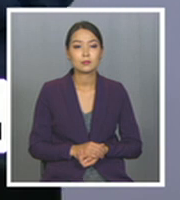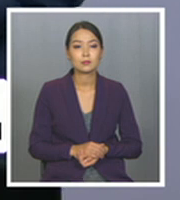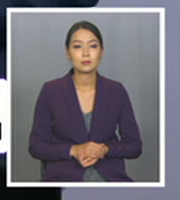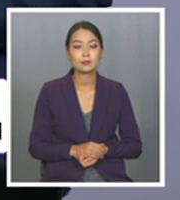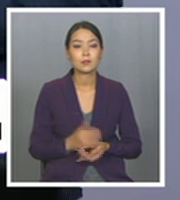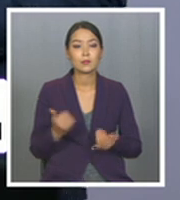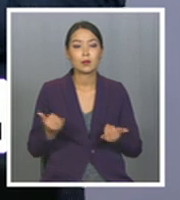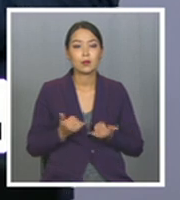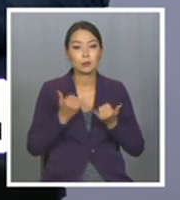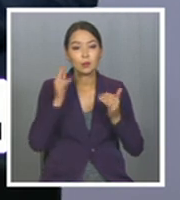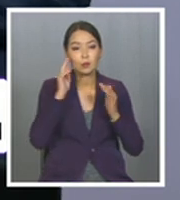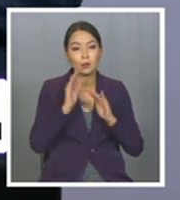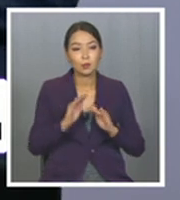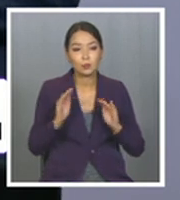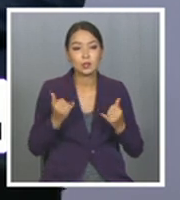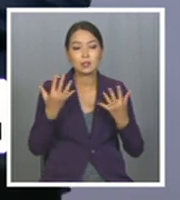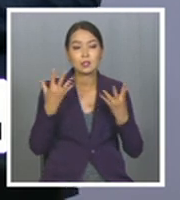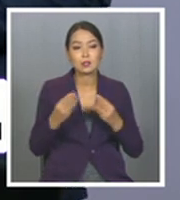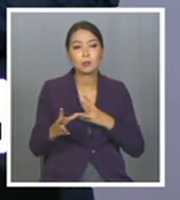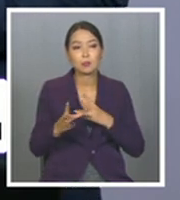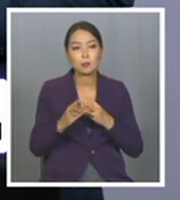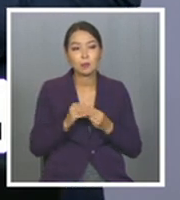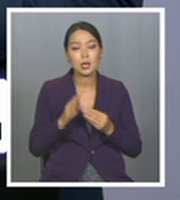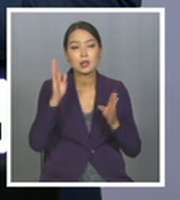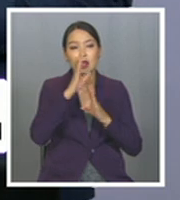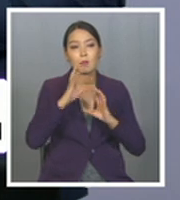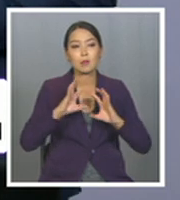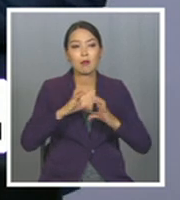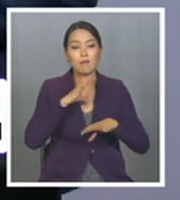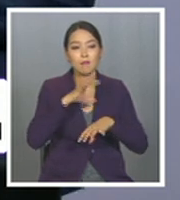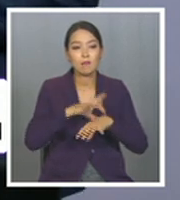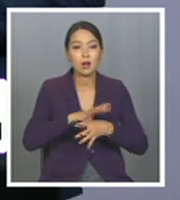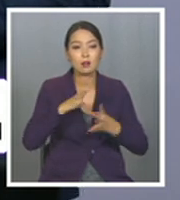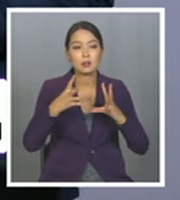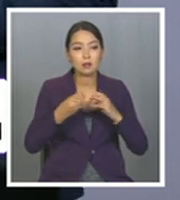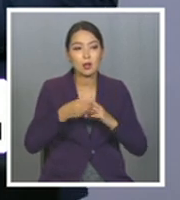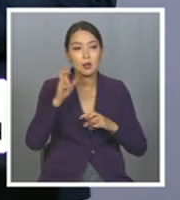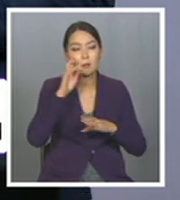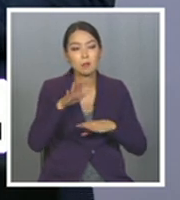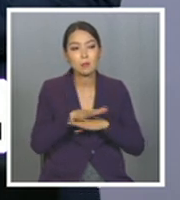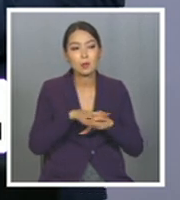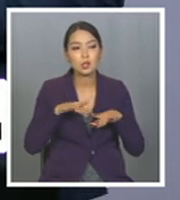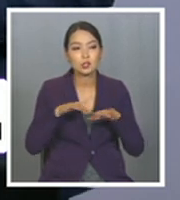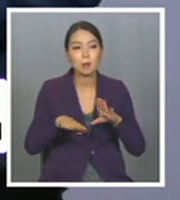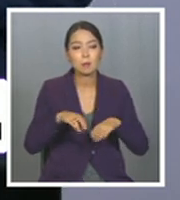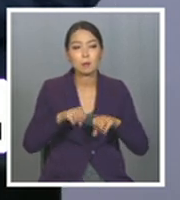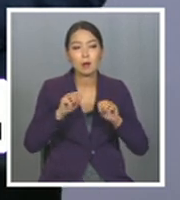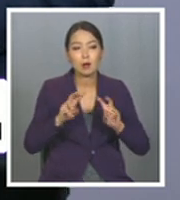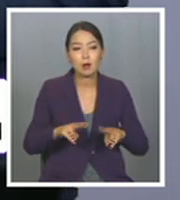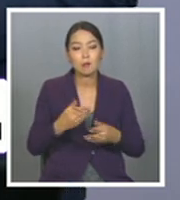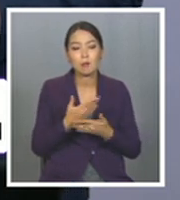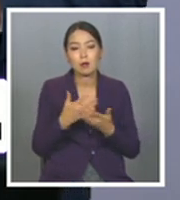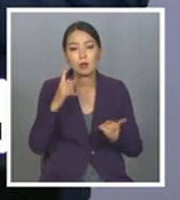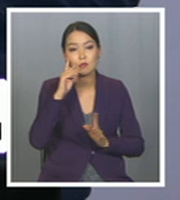Құрметті оқушылар, бүгін біз сіздермен табиғи географиялық факторларға қарай мемлекеттердің шаруашылық мамандандырылуын